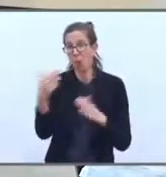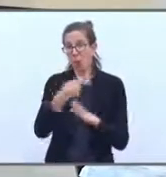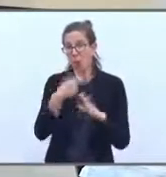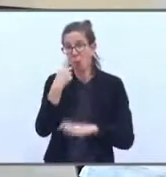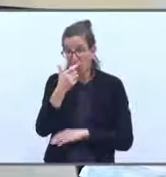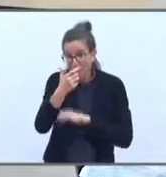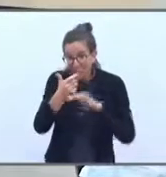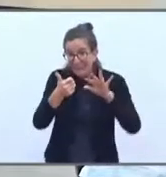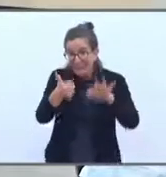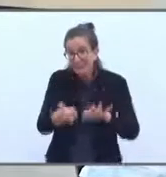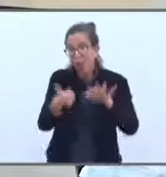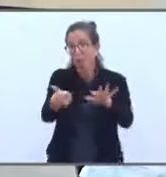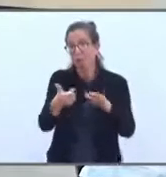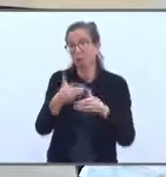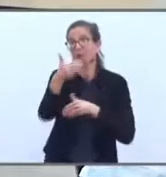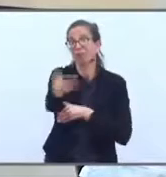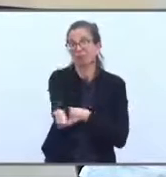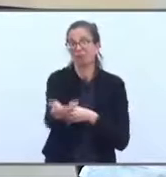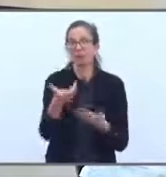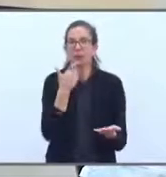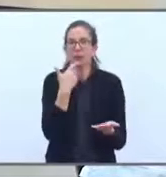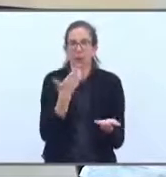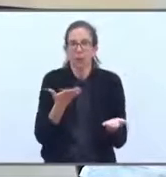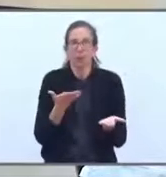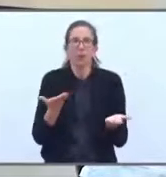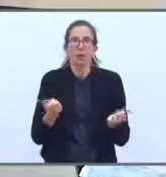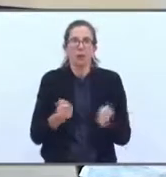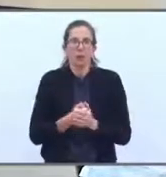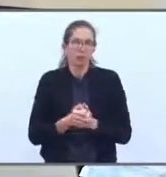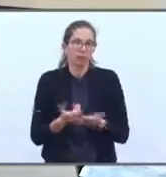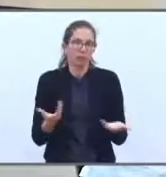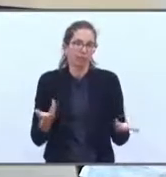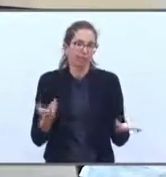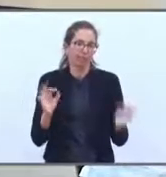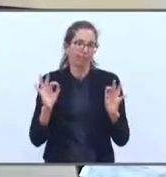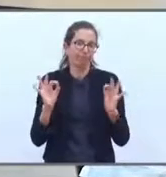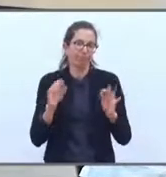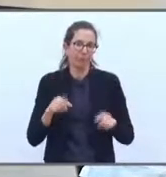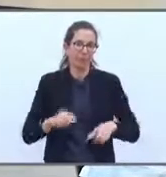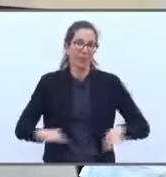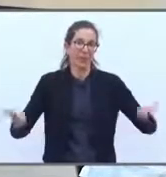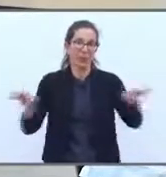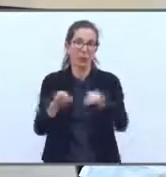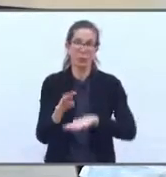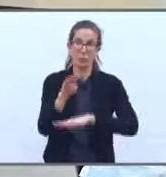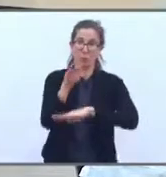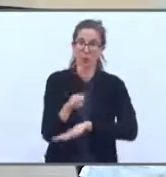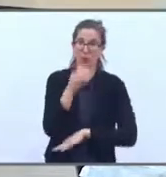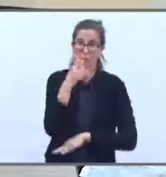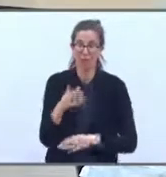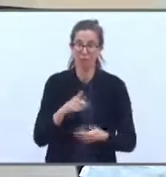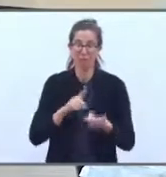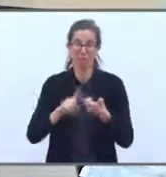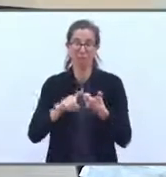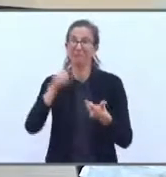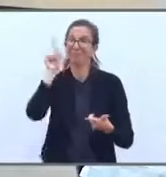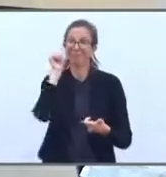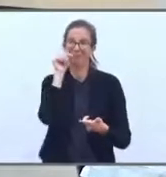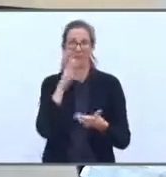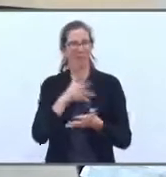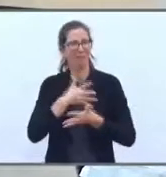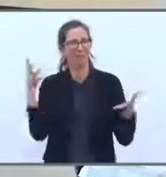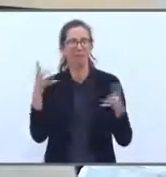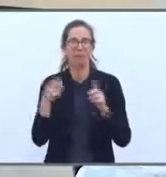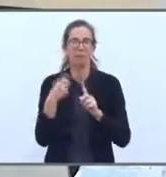viennent. Donc cela signifie effectivement une protection de notre territoire, mais également un effort considérable au niveau de la